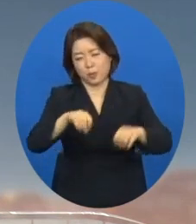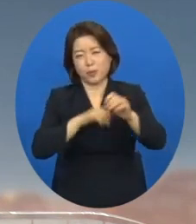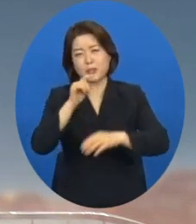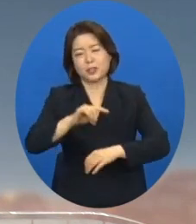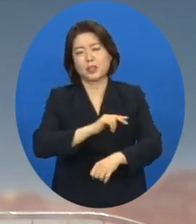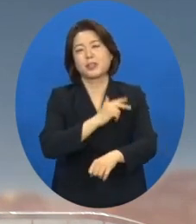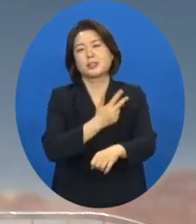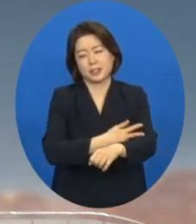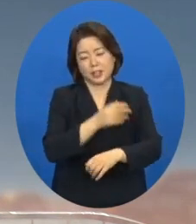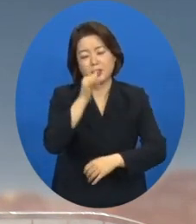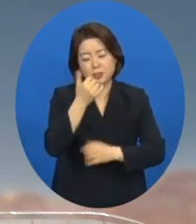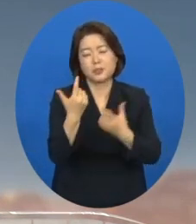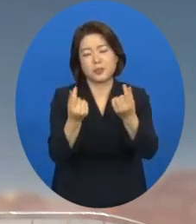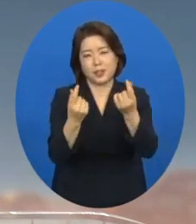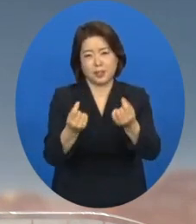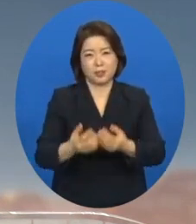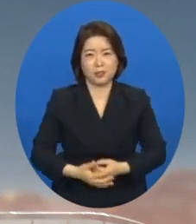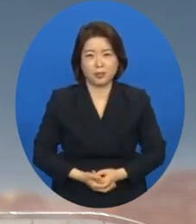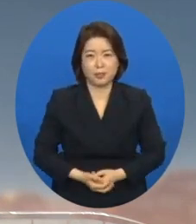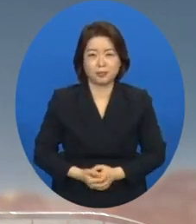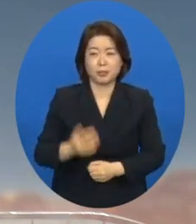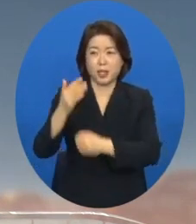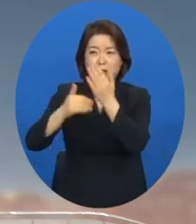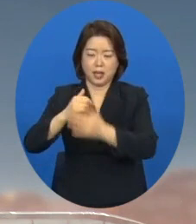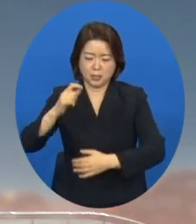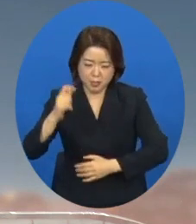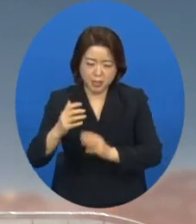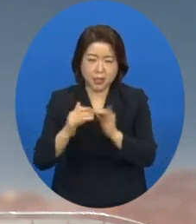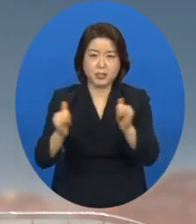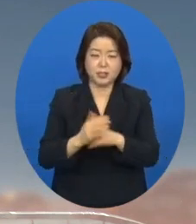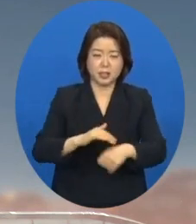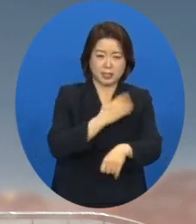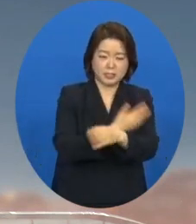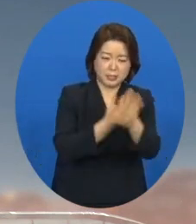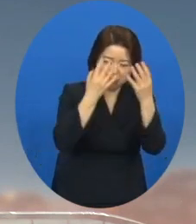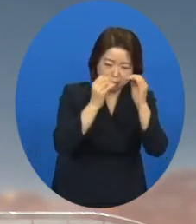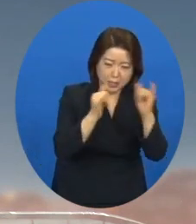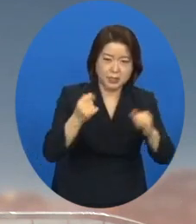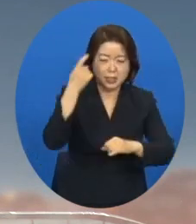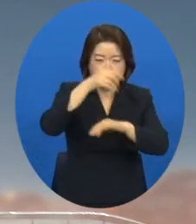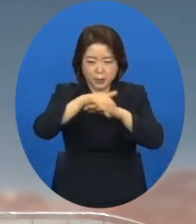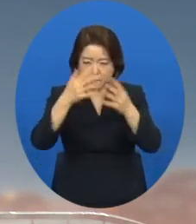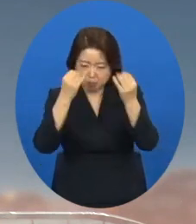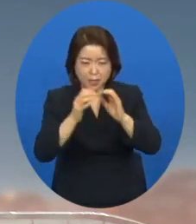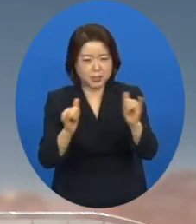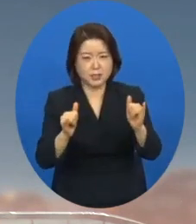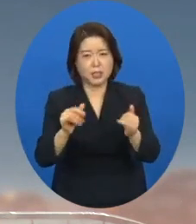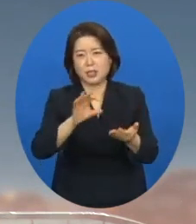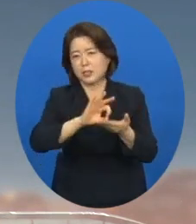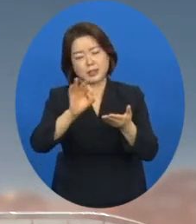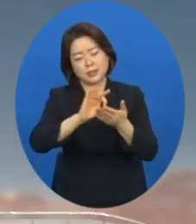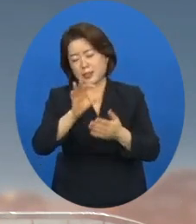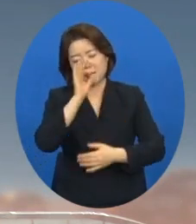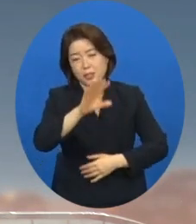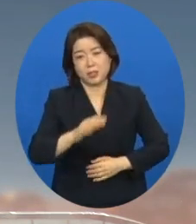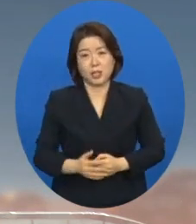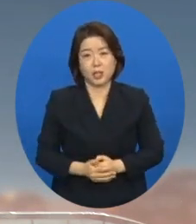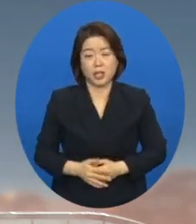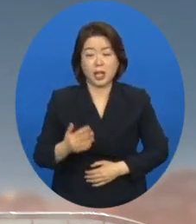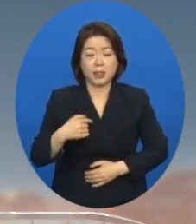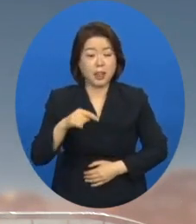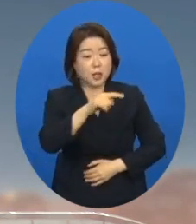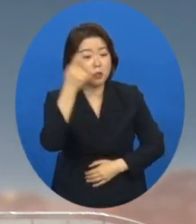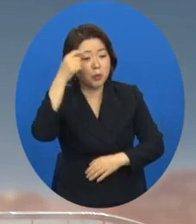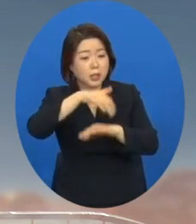자격이에요. 하나님은 강한 자, 능력 많은 자, 계획 많은 자 못 쓰십니다. 나 너에게 플랜이 있는데